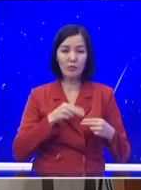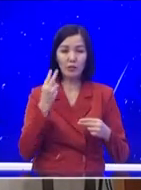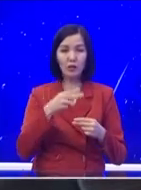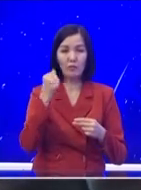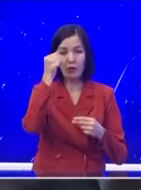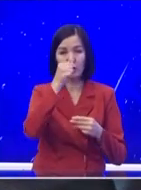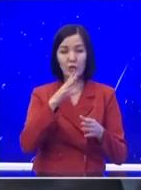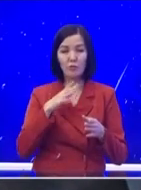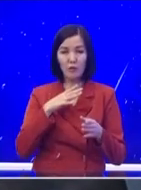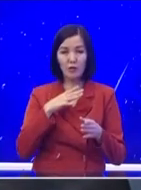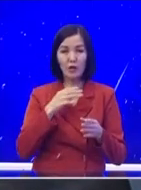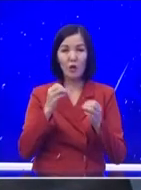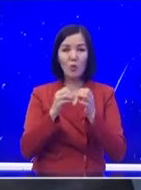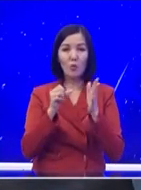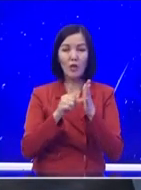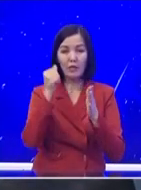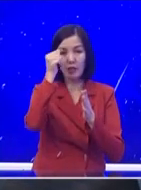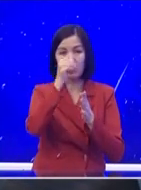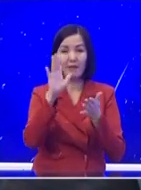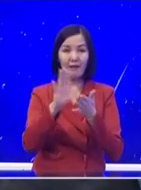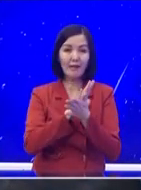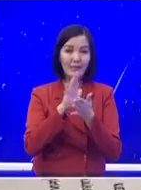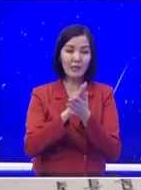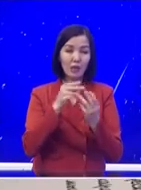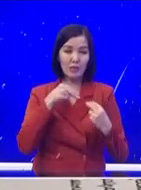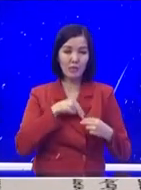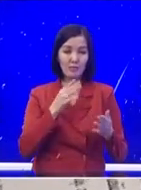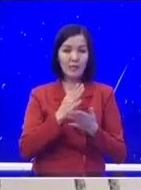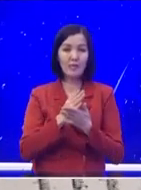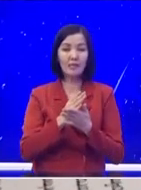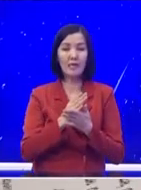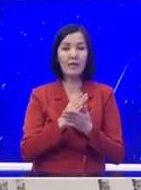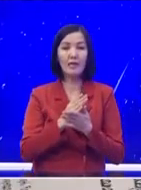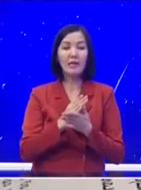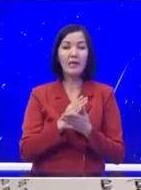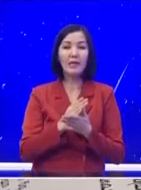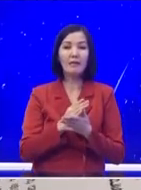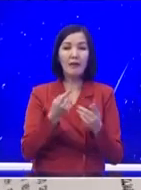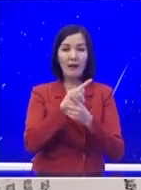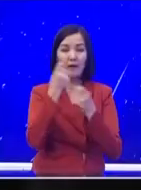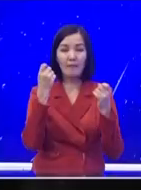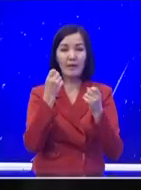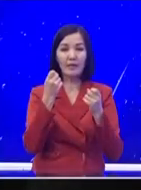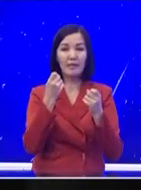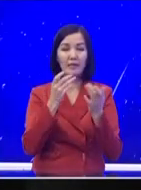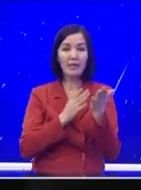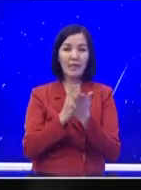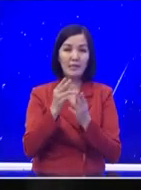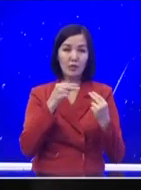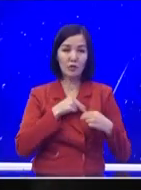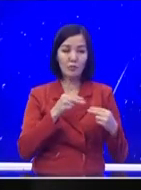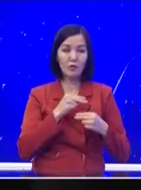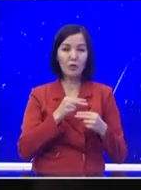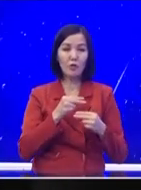жылдан асыпты. Соның 16 жылын тек газетке арнаған. Балар мана адастырмай, ақпарат айдынына алып келді. Аудандық